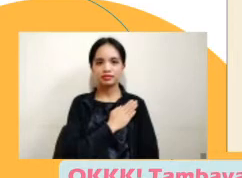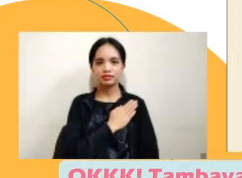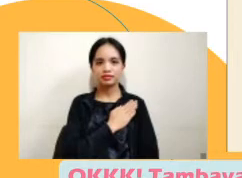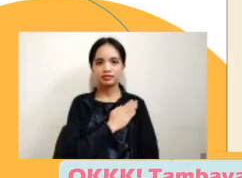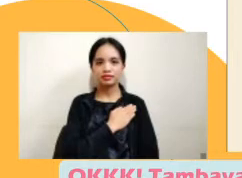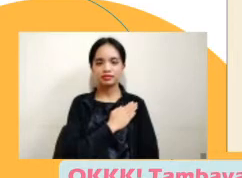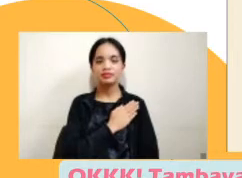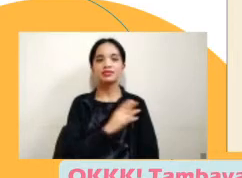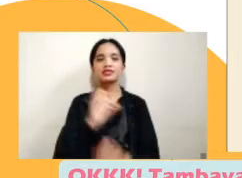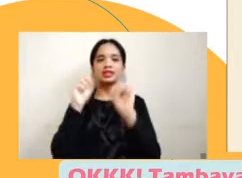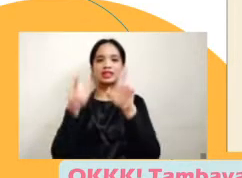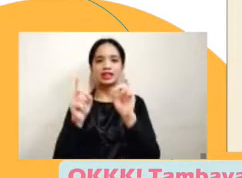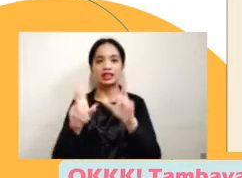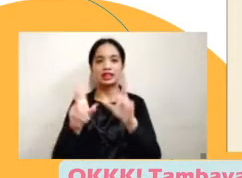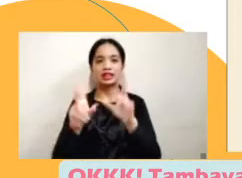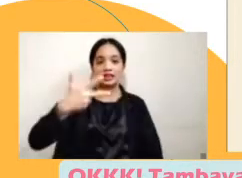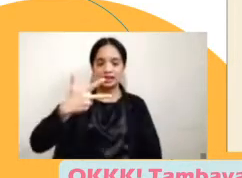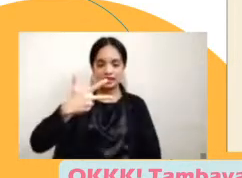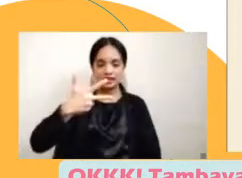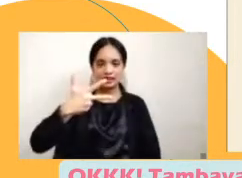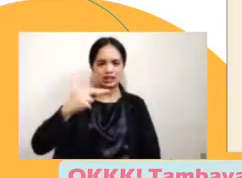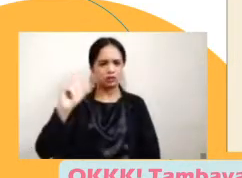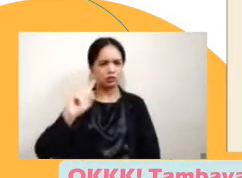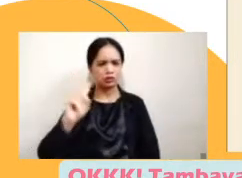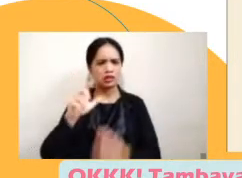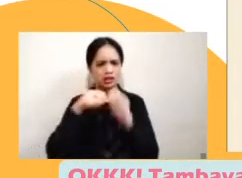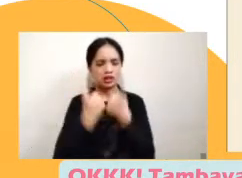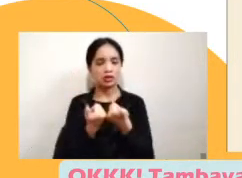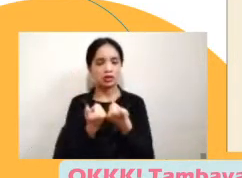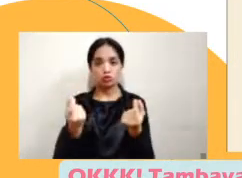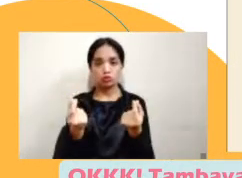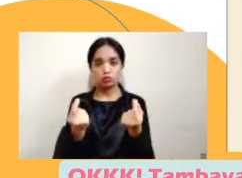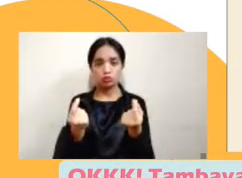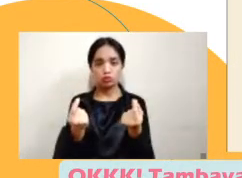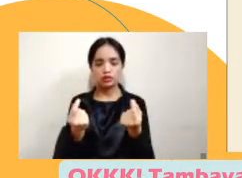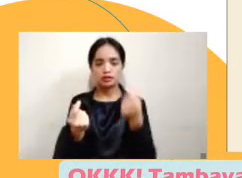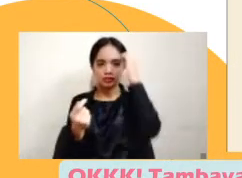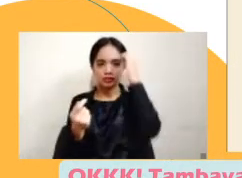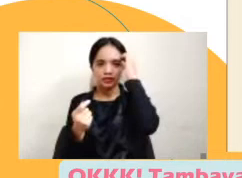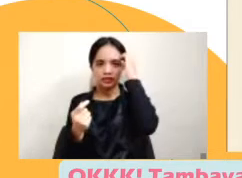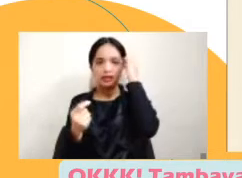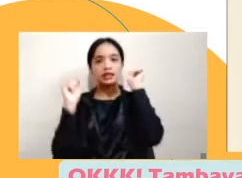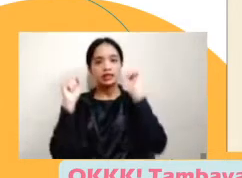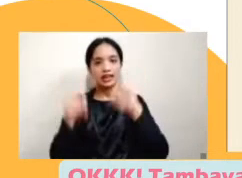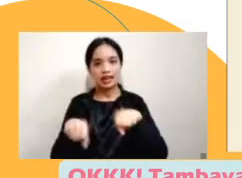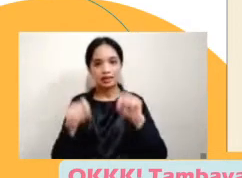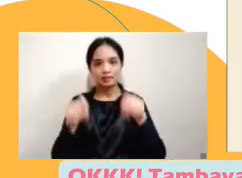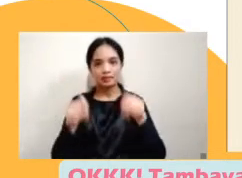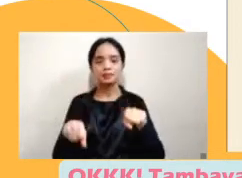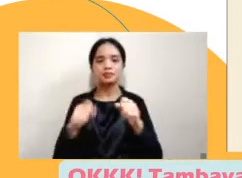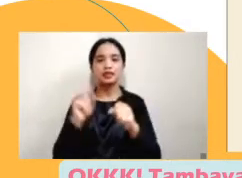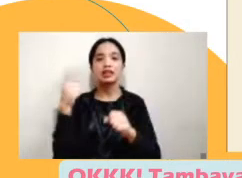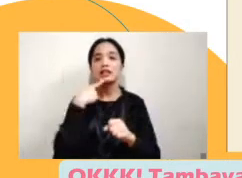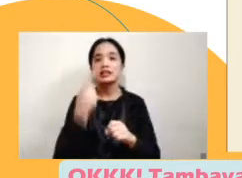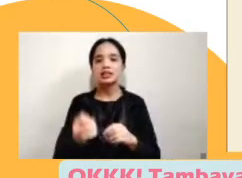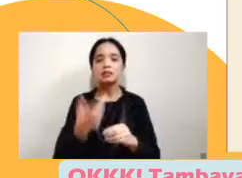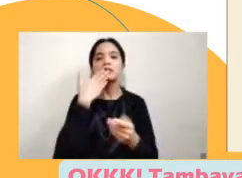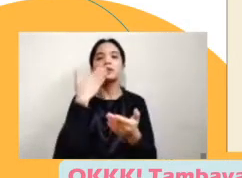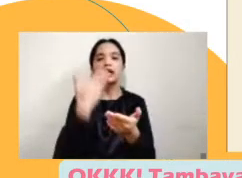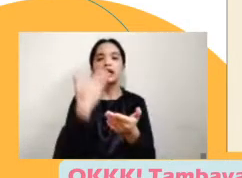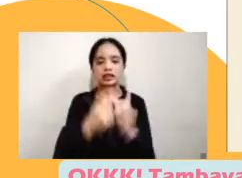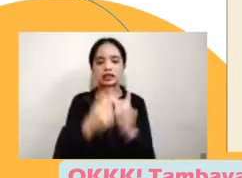okay, at para sa pangatlo nating technique, no, gagawin natin, maaari tayong magsabi ng magagandang